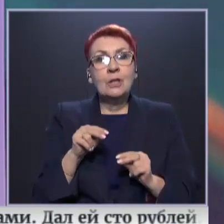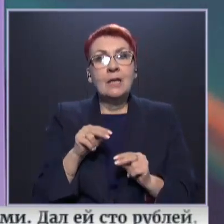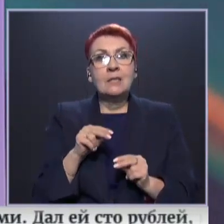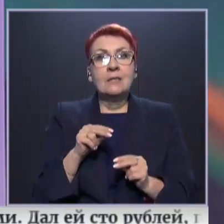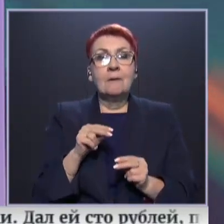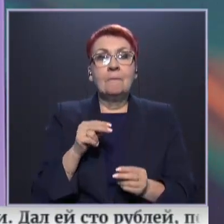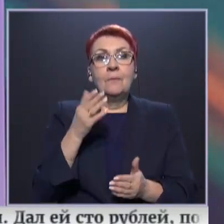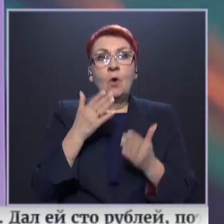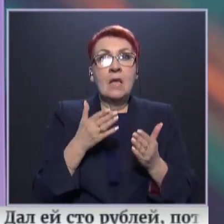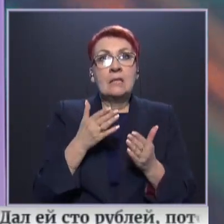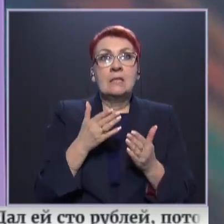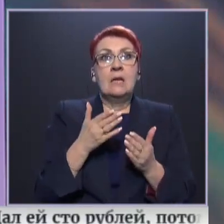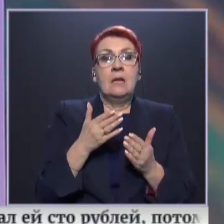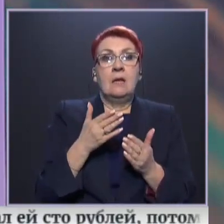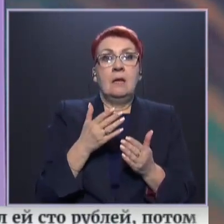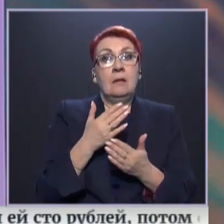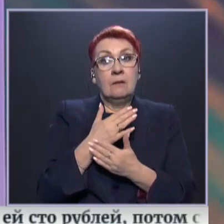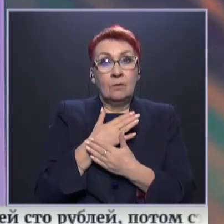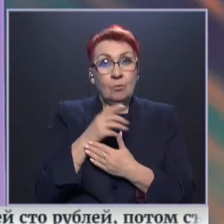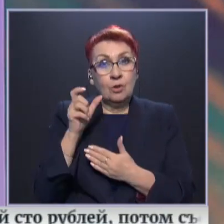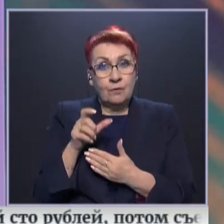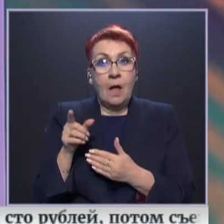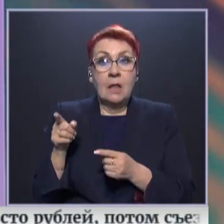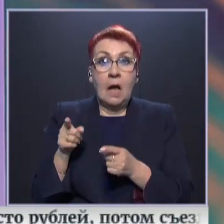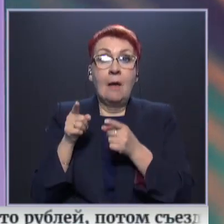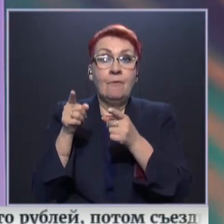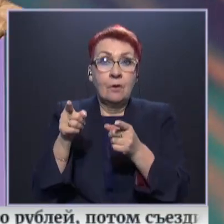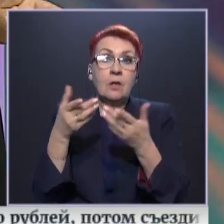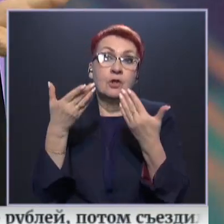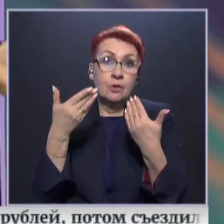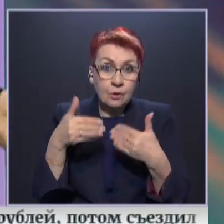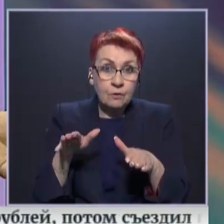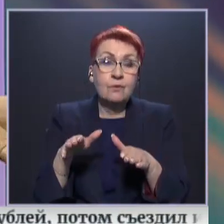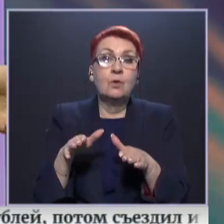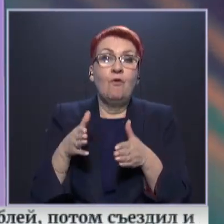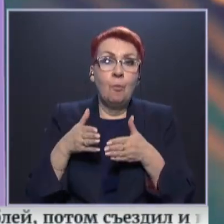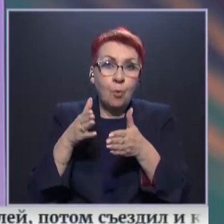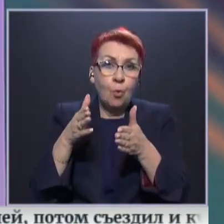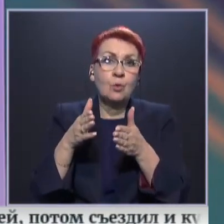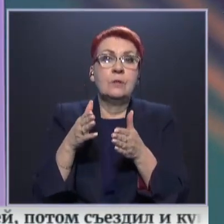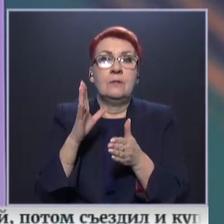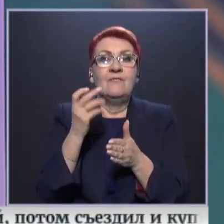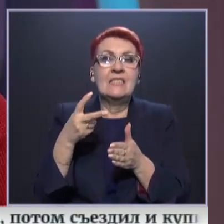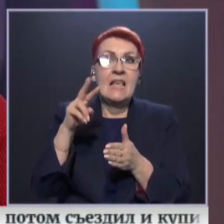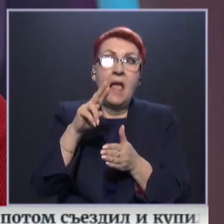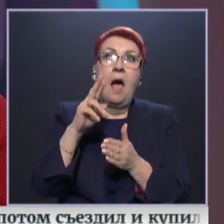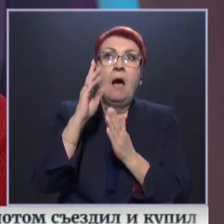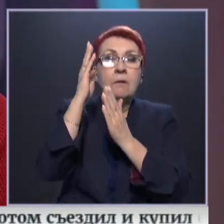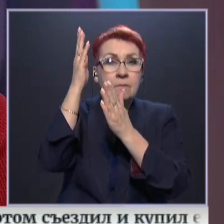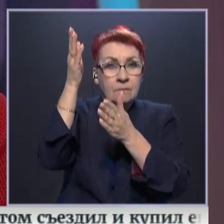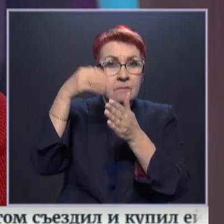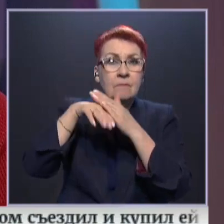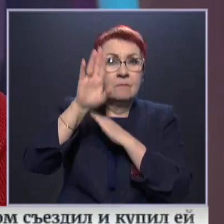если ножками несут вперед, значит, это уже в путь сия земли. Вот. А